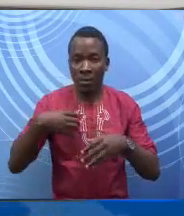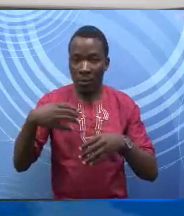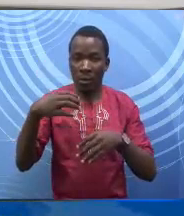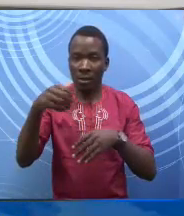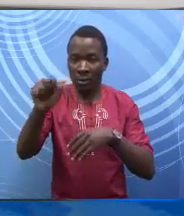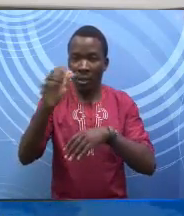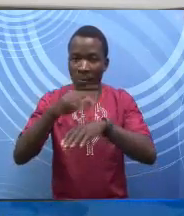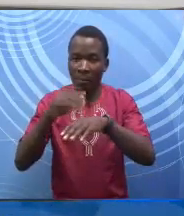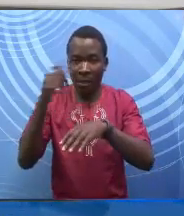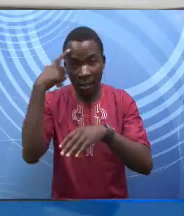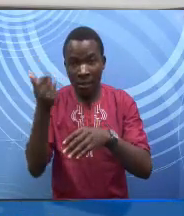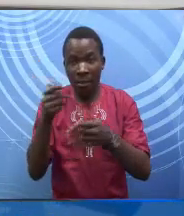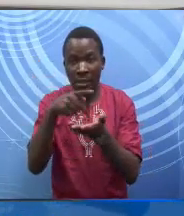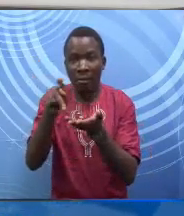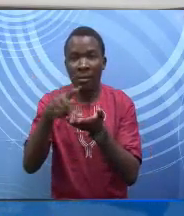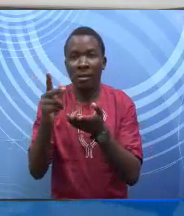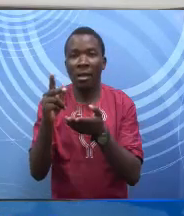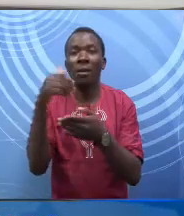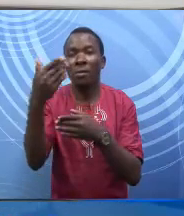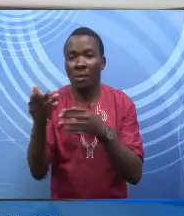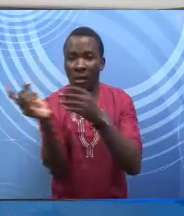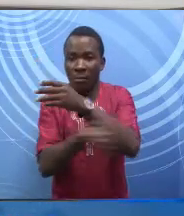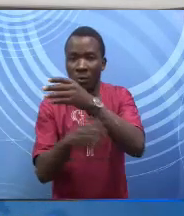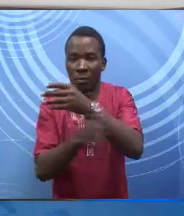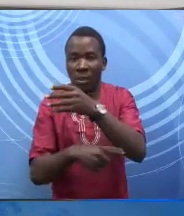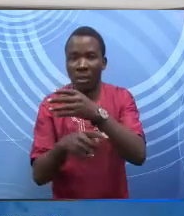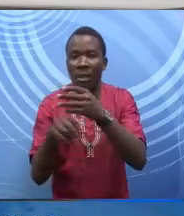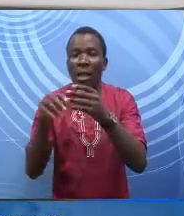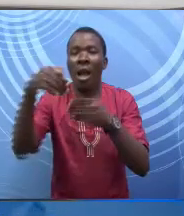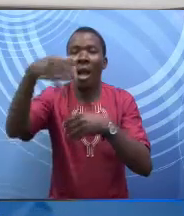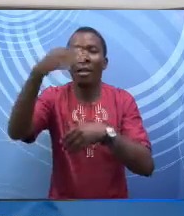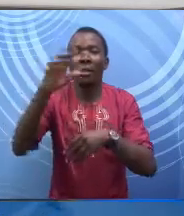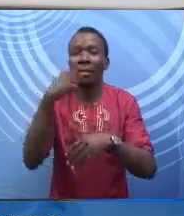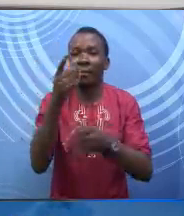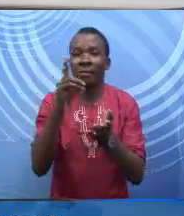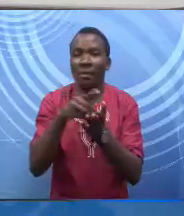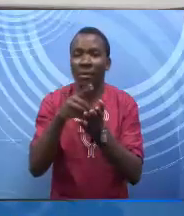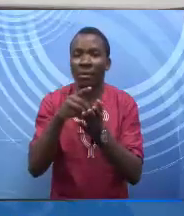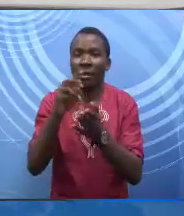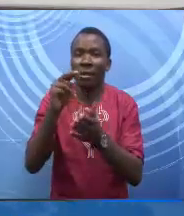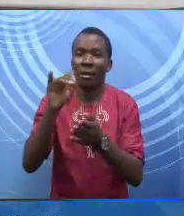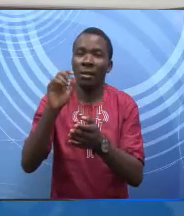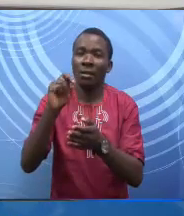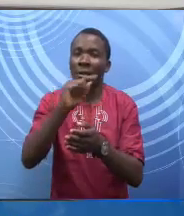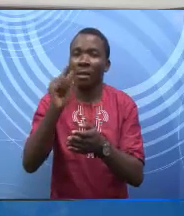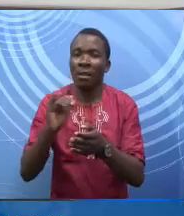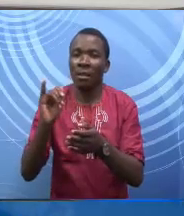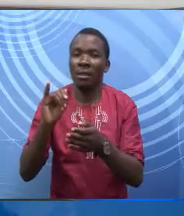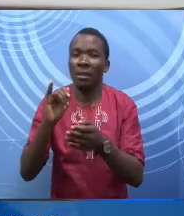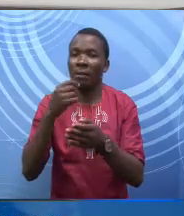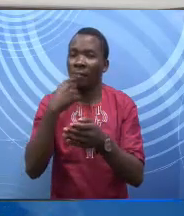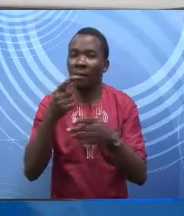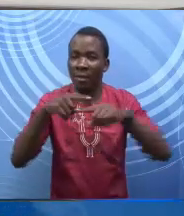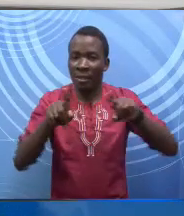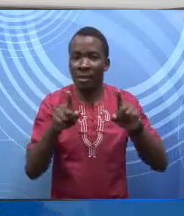azi ko agiye kumwishyura aho kumwishyura akamukubita. Hanze Rwanda turaza kubwira ko Dr. Stella Nyanzi utavuga rumwe n'ubutegetsi bwo mu gihugu